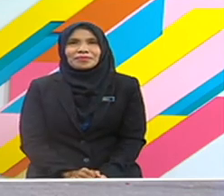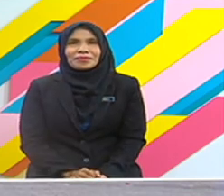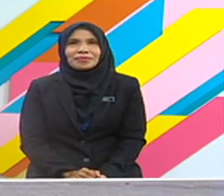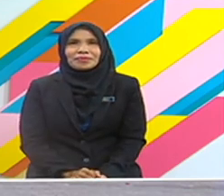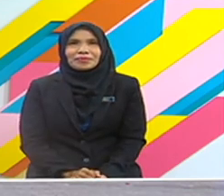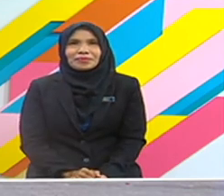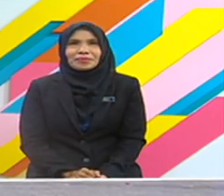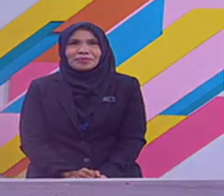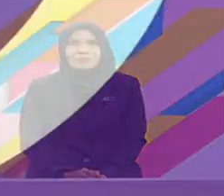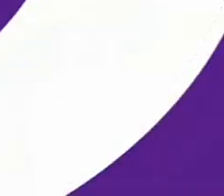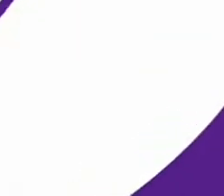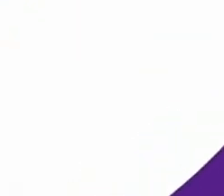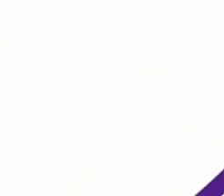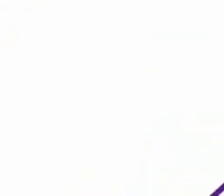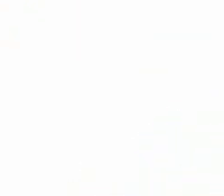KPM.